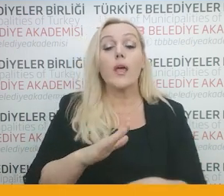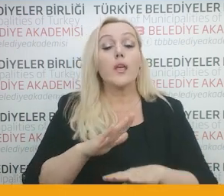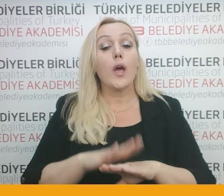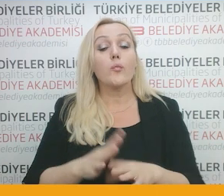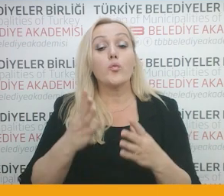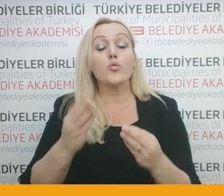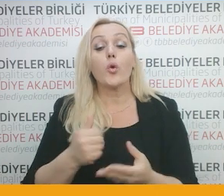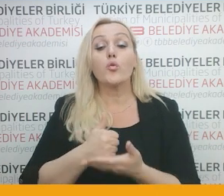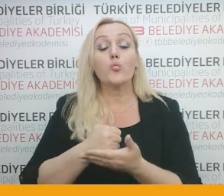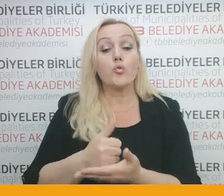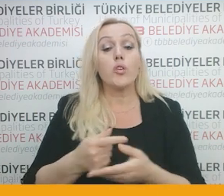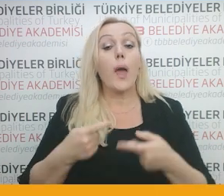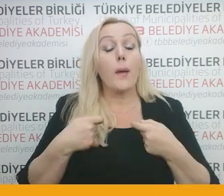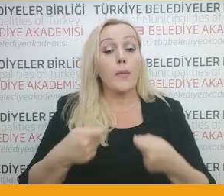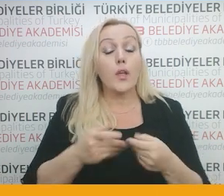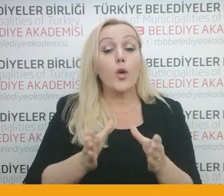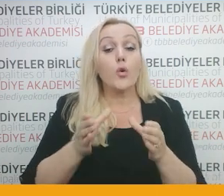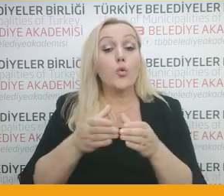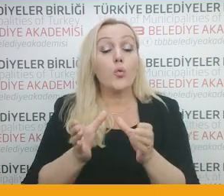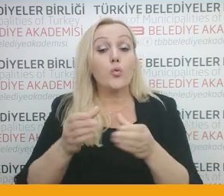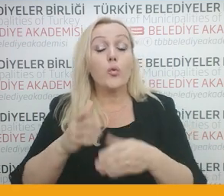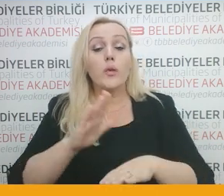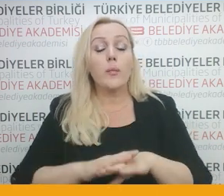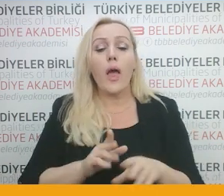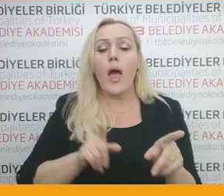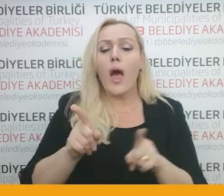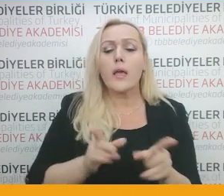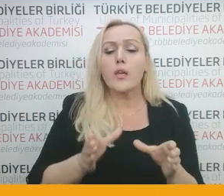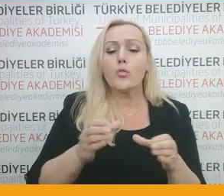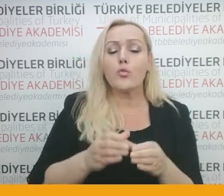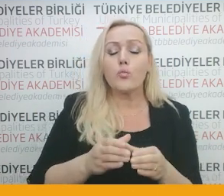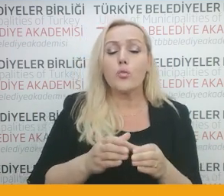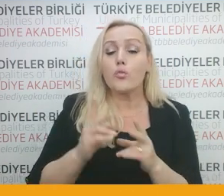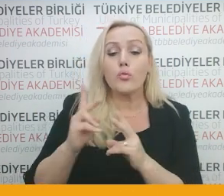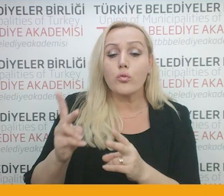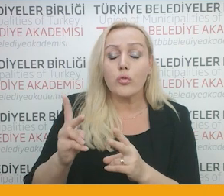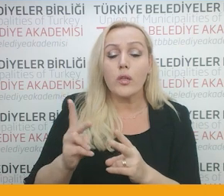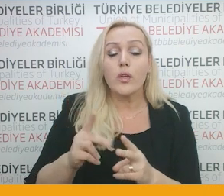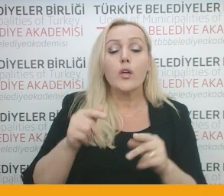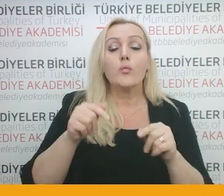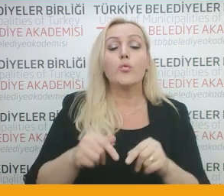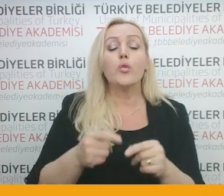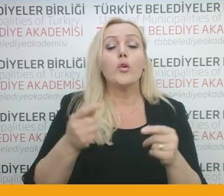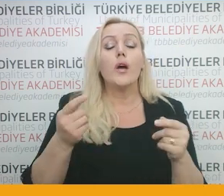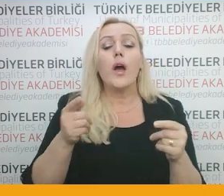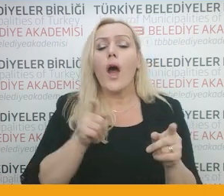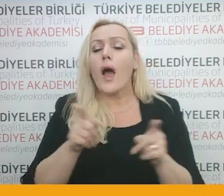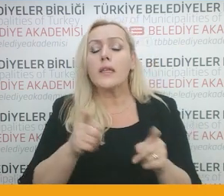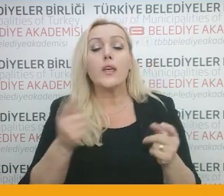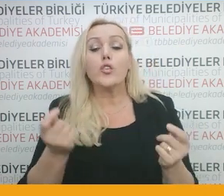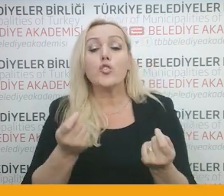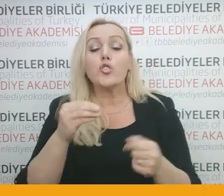yaptığınız bütçe giderini sınıflandırırken bir hangi kurumun bütçesi? İki bu hangi iş için, hangi fonksiyon için